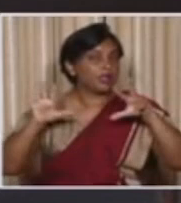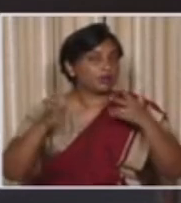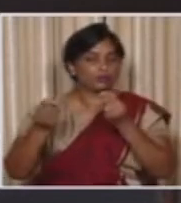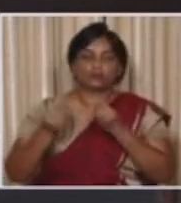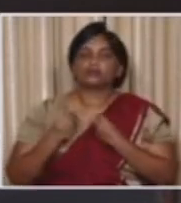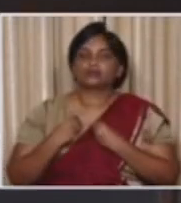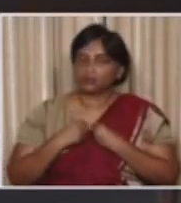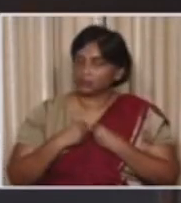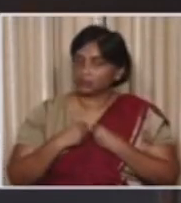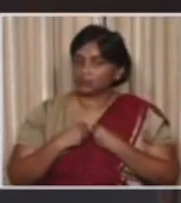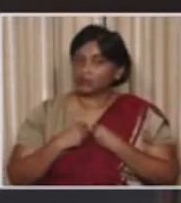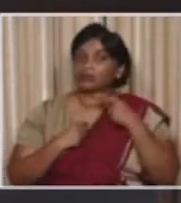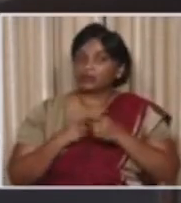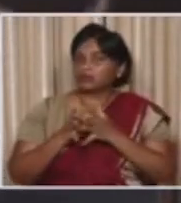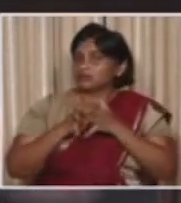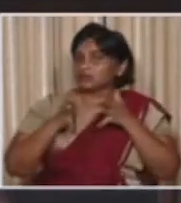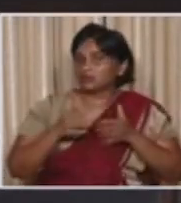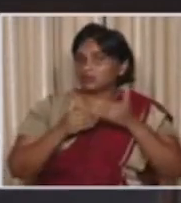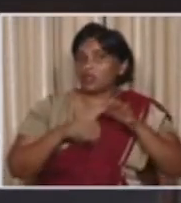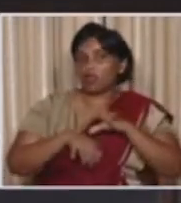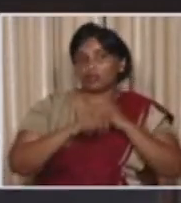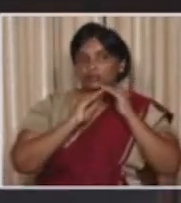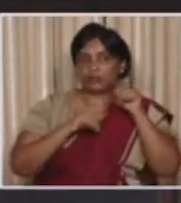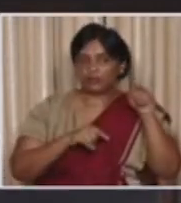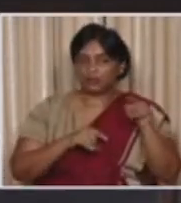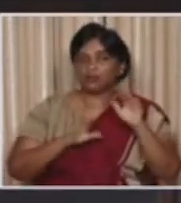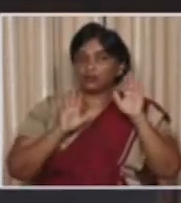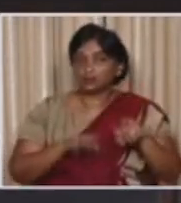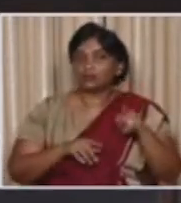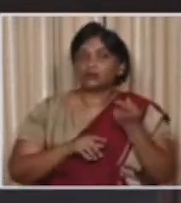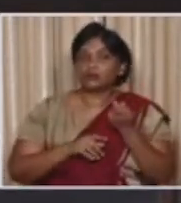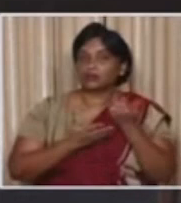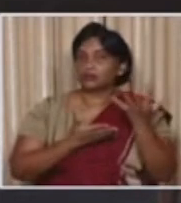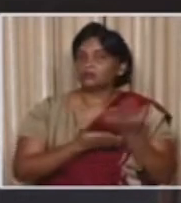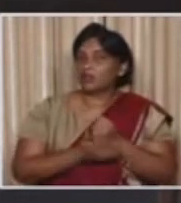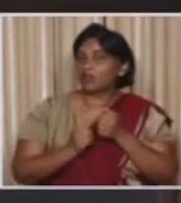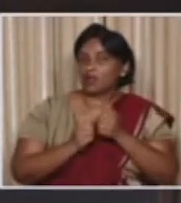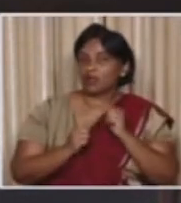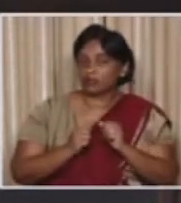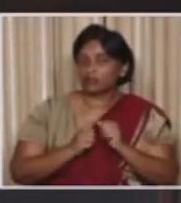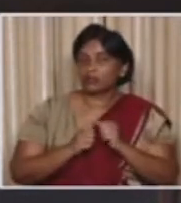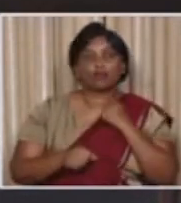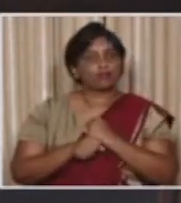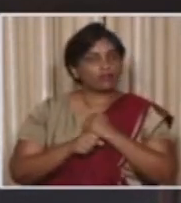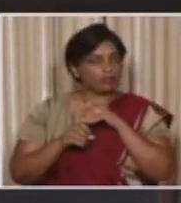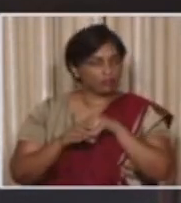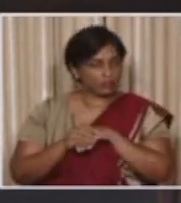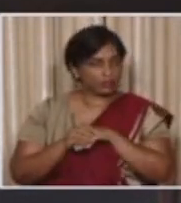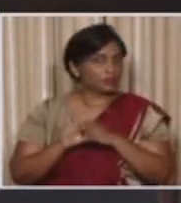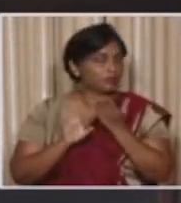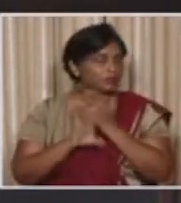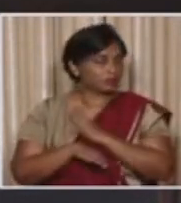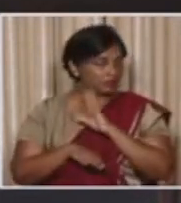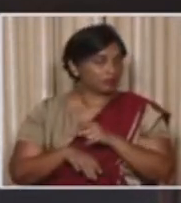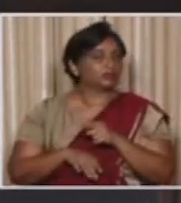දුන්නා මේක පුළුල් කරන්න අනිත් රෝහල් වලට. නමුත් ඒ සල්ලි ටික අරගෙන කරේ මොකද ඒ ආණ්ඩුවේ එදා